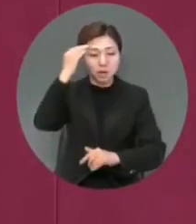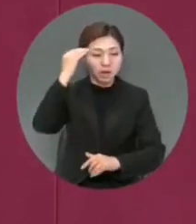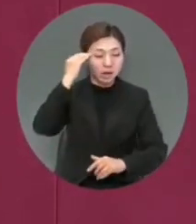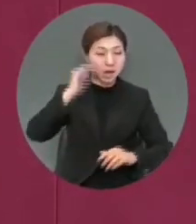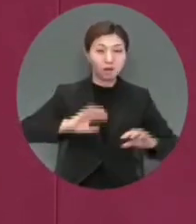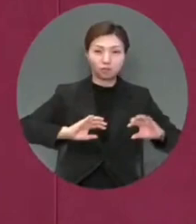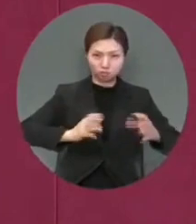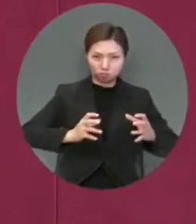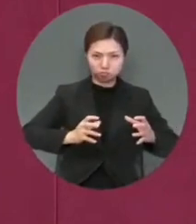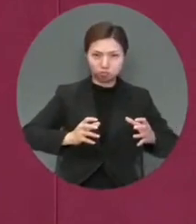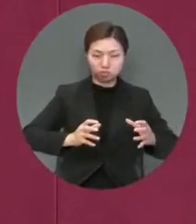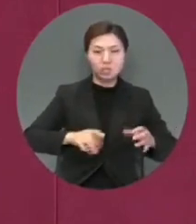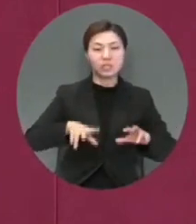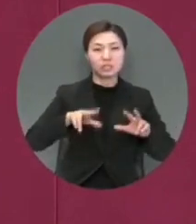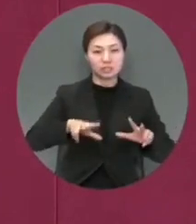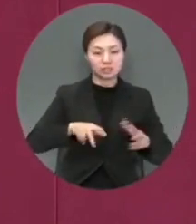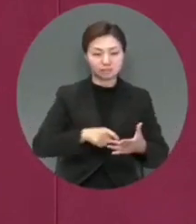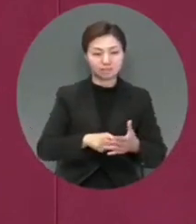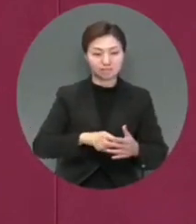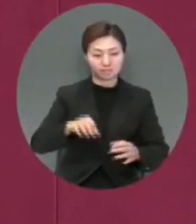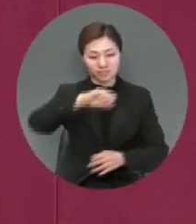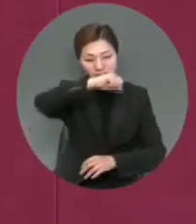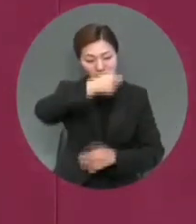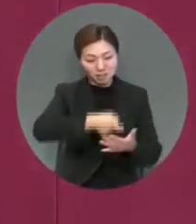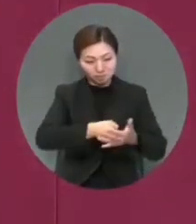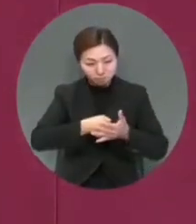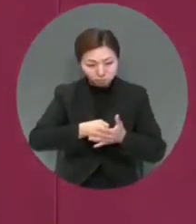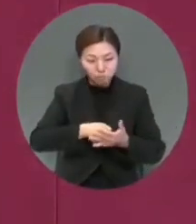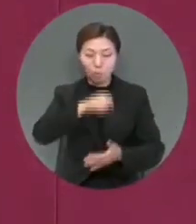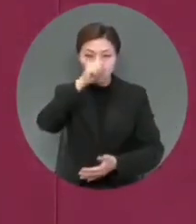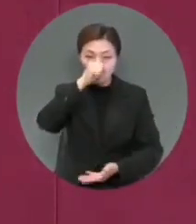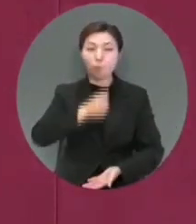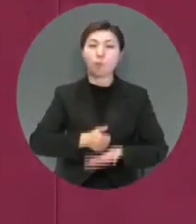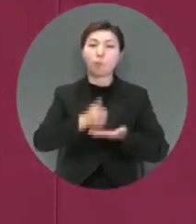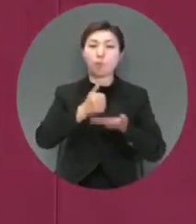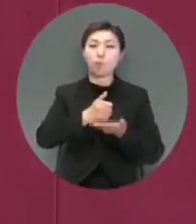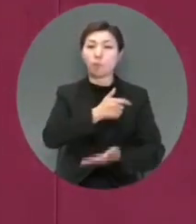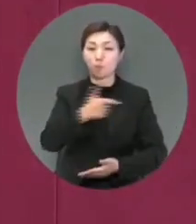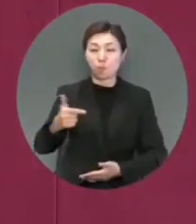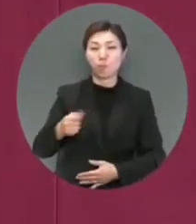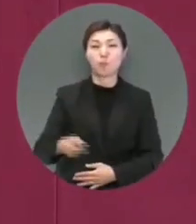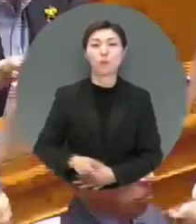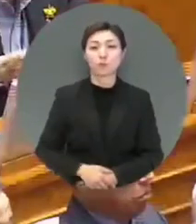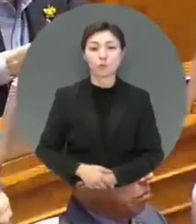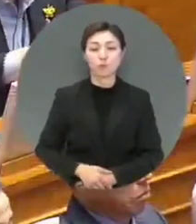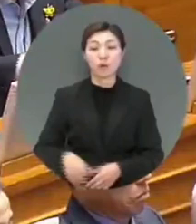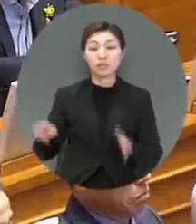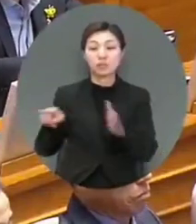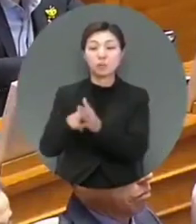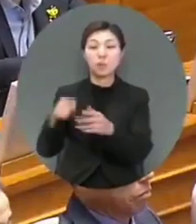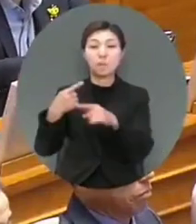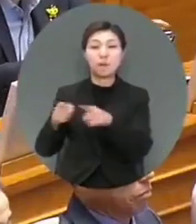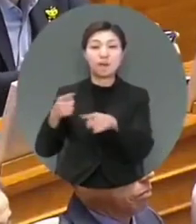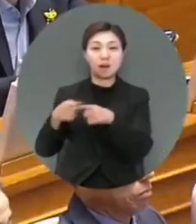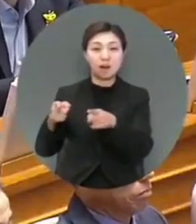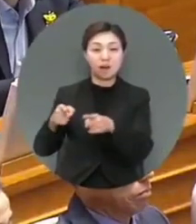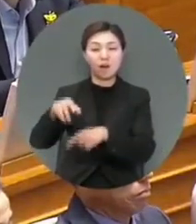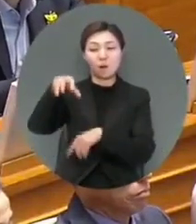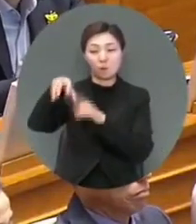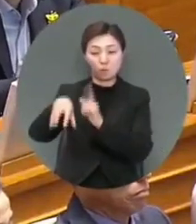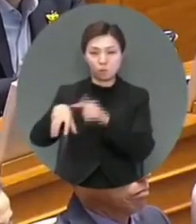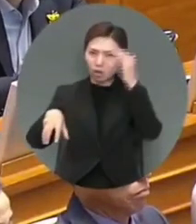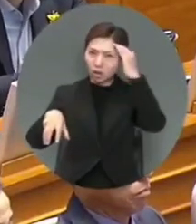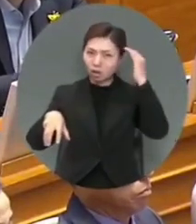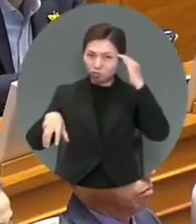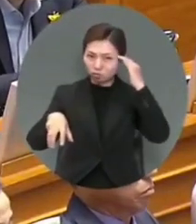국제신용평가사들도 대한민국의 국가신용등급 유지에 가장 중요한 요인으로 재정건전화